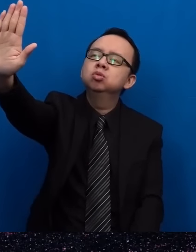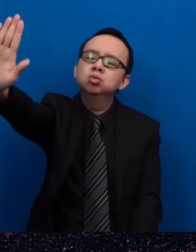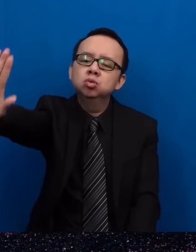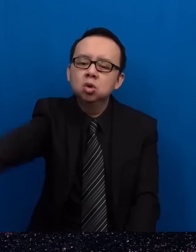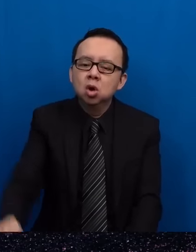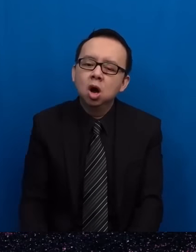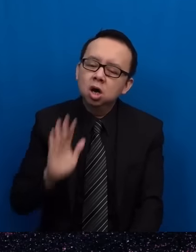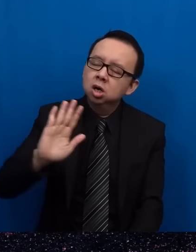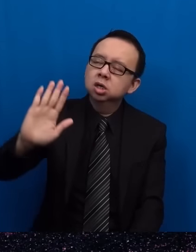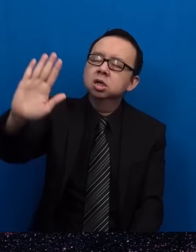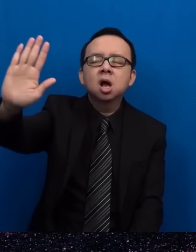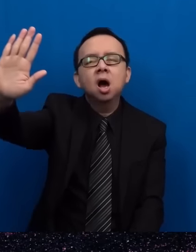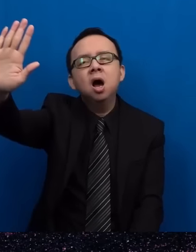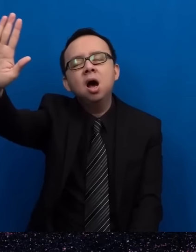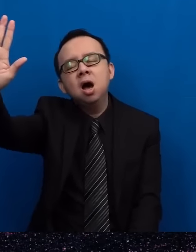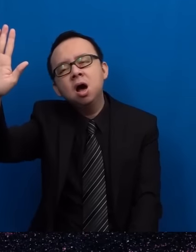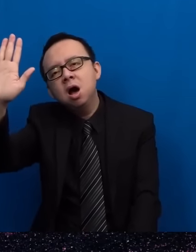memerlukan-Mu.